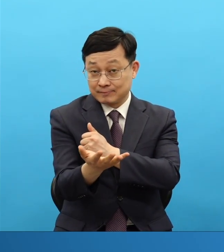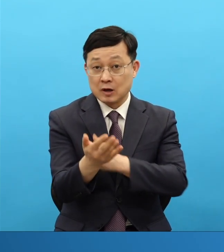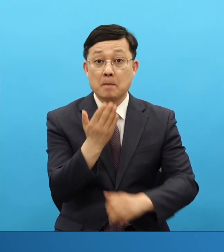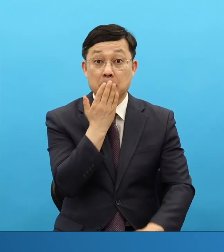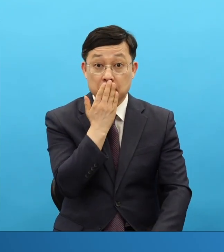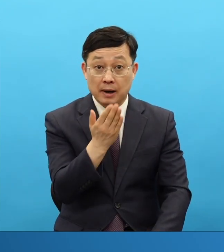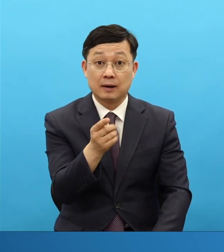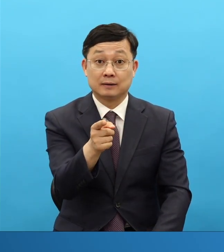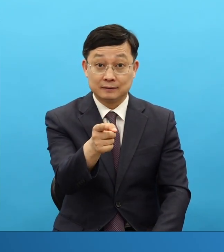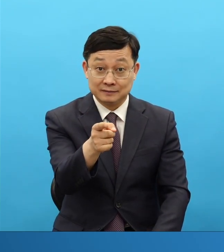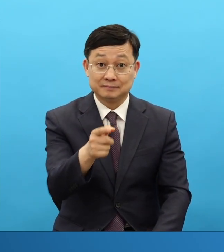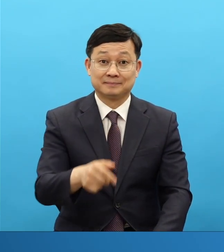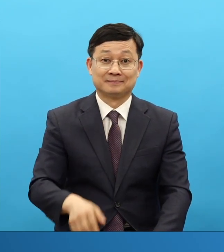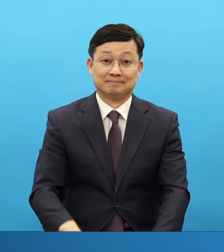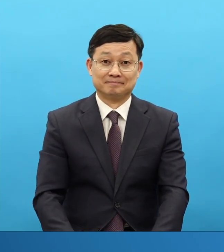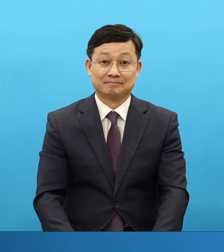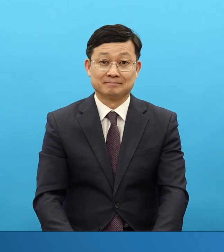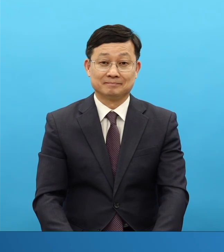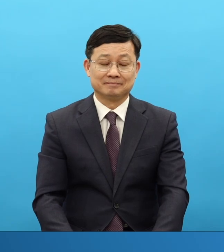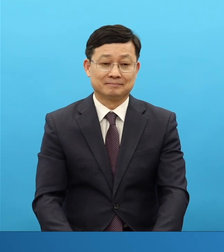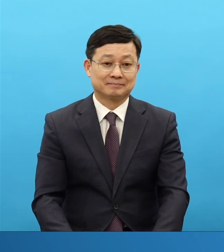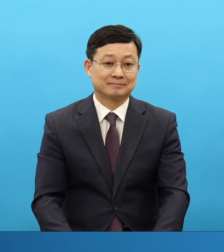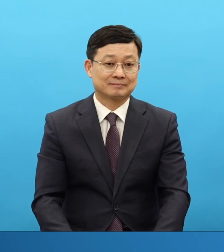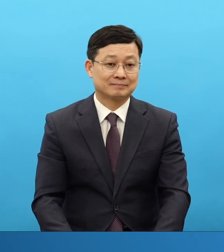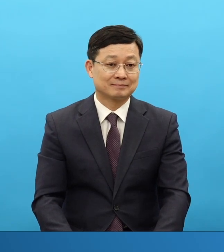this. 쉽게 말하면